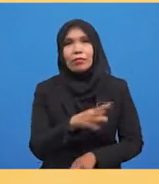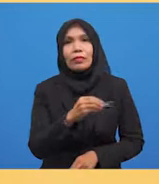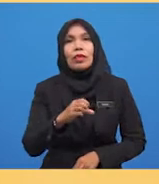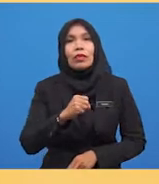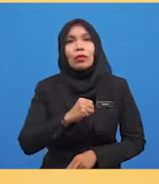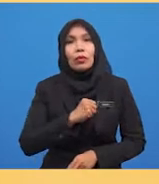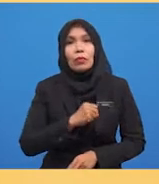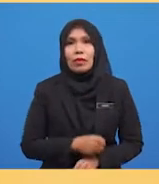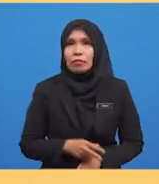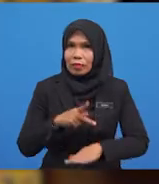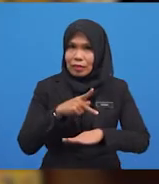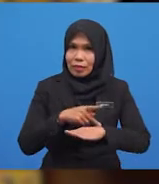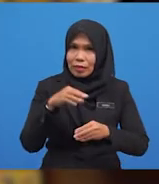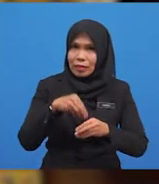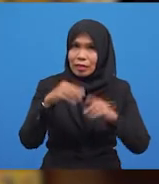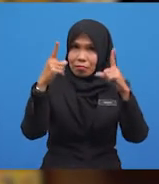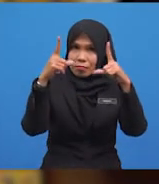santapan itu.